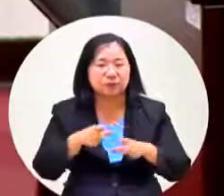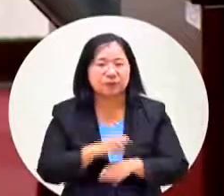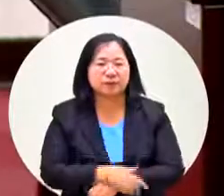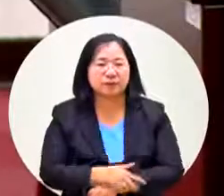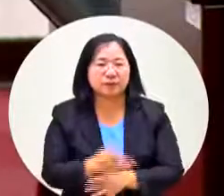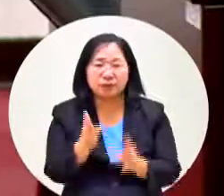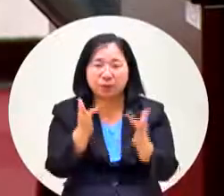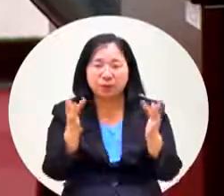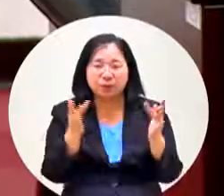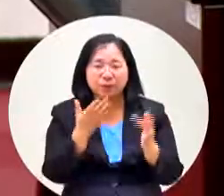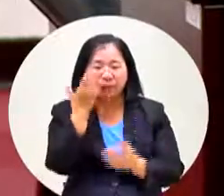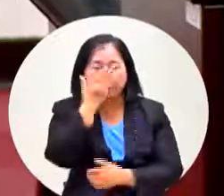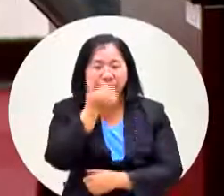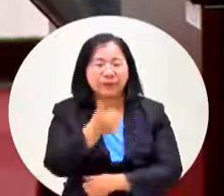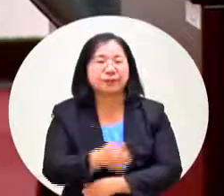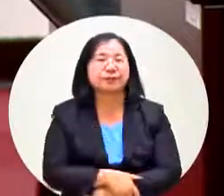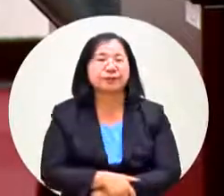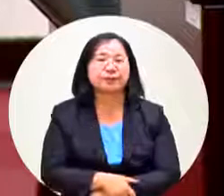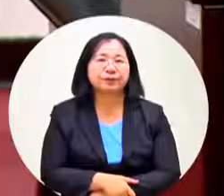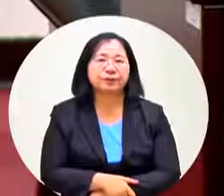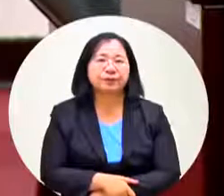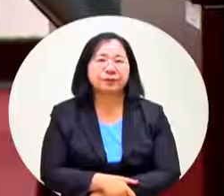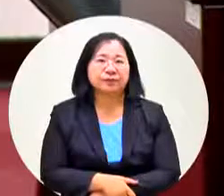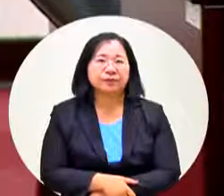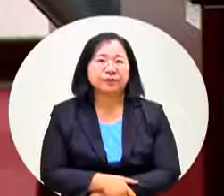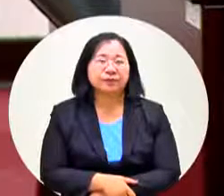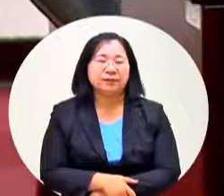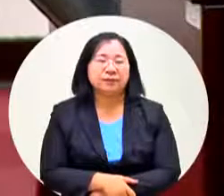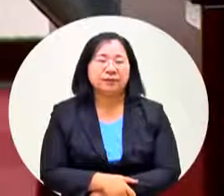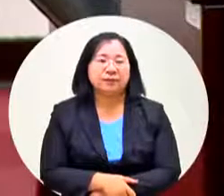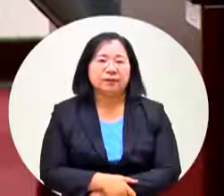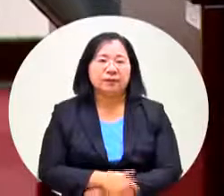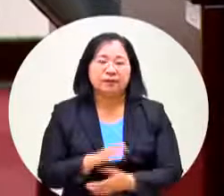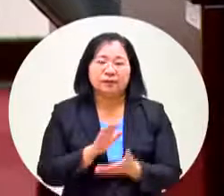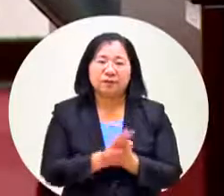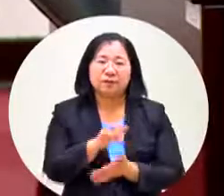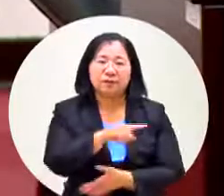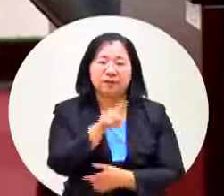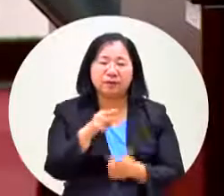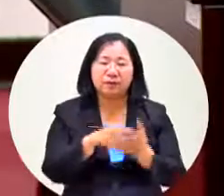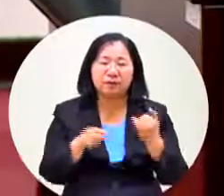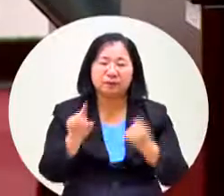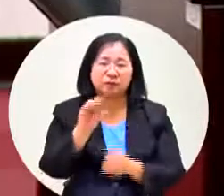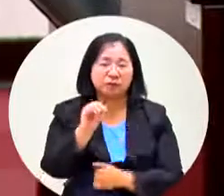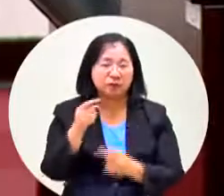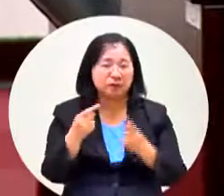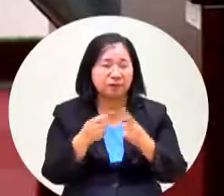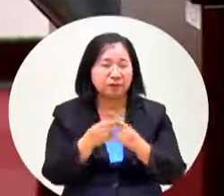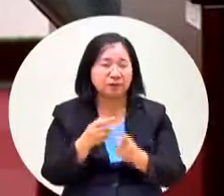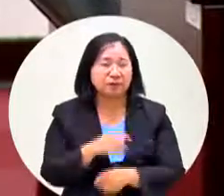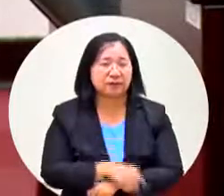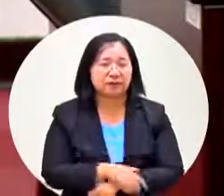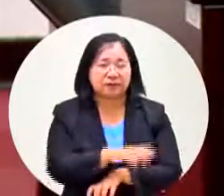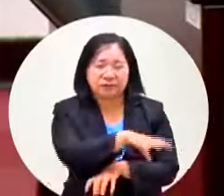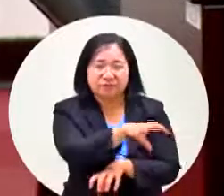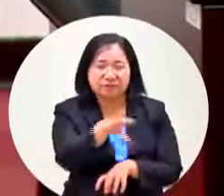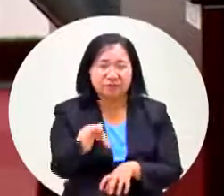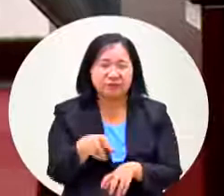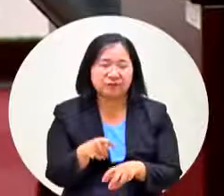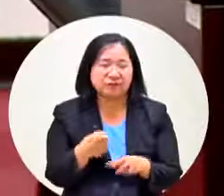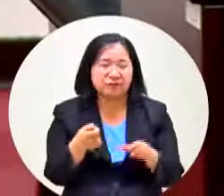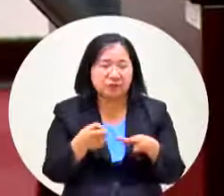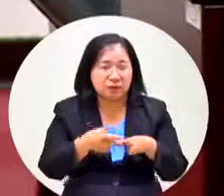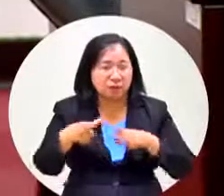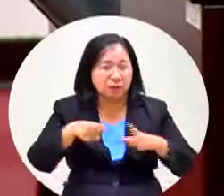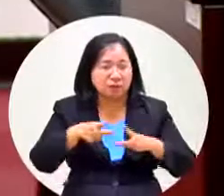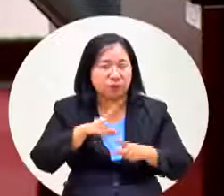挂迄个生活，诶，这个记忆拢伫遐啦吼、哦。啊，真伫81期咱这个都